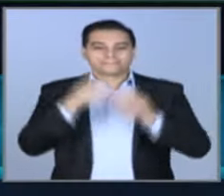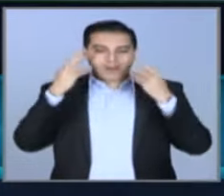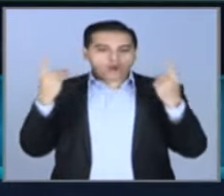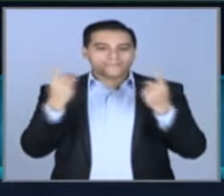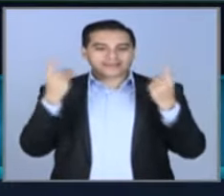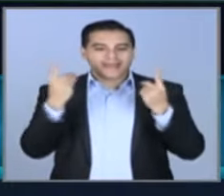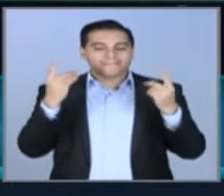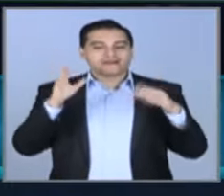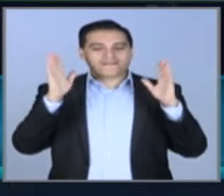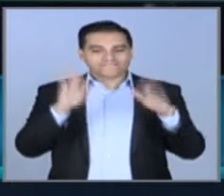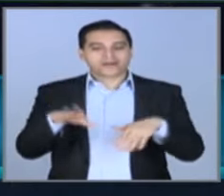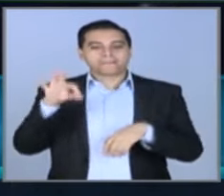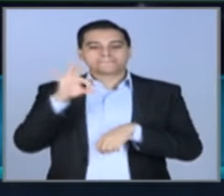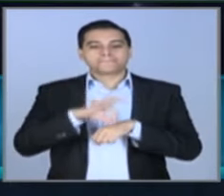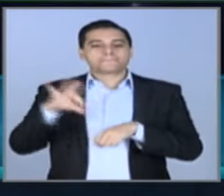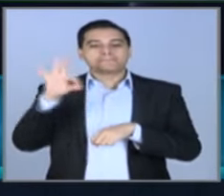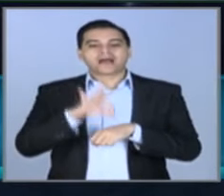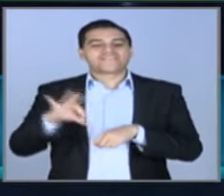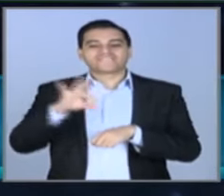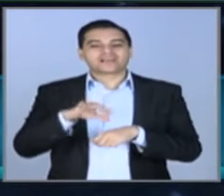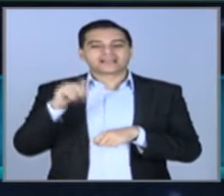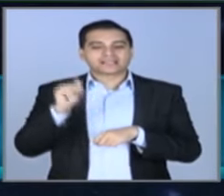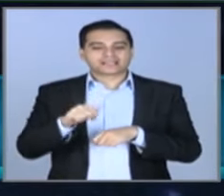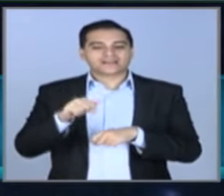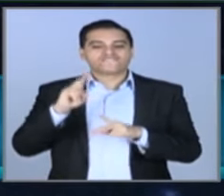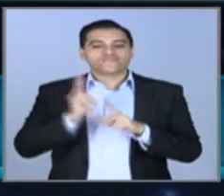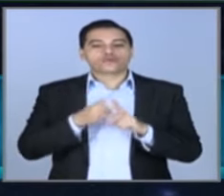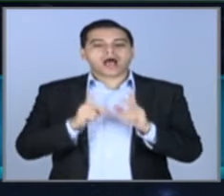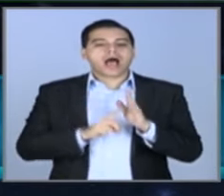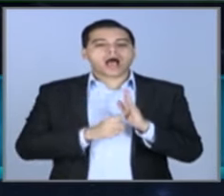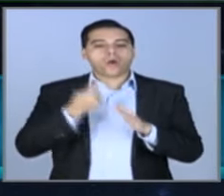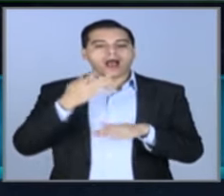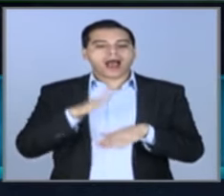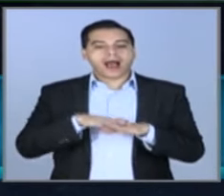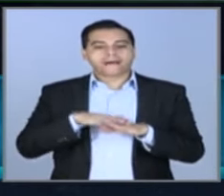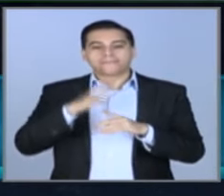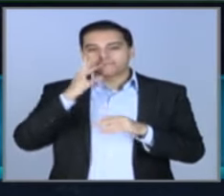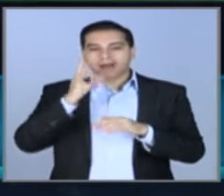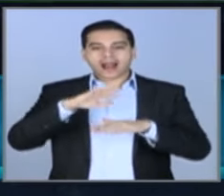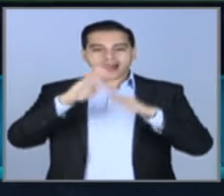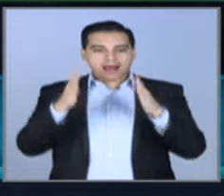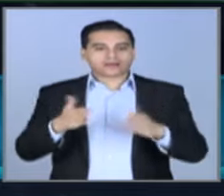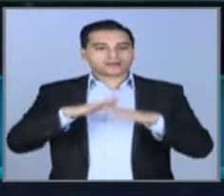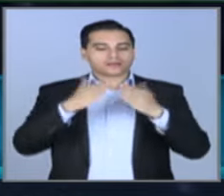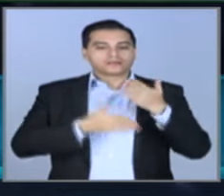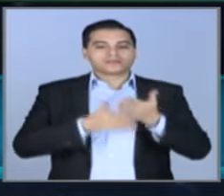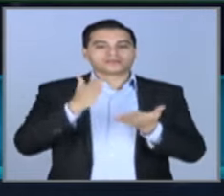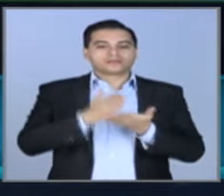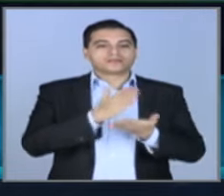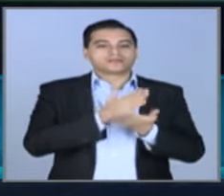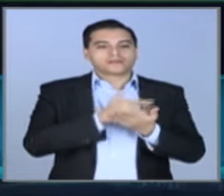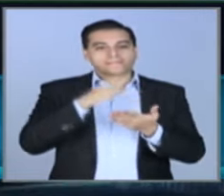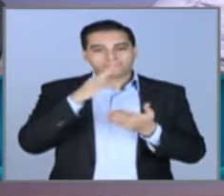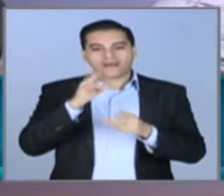معلومات عامة، في أي واحد يقع أول فندق مكون بالكامل من الملح في